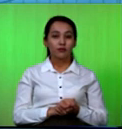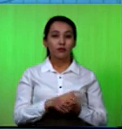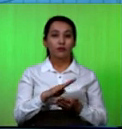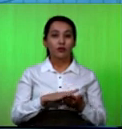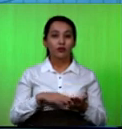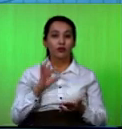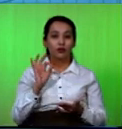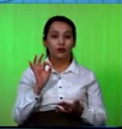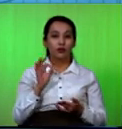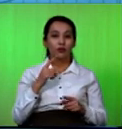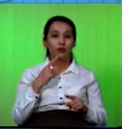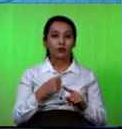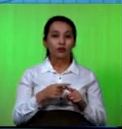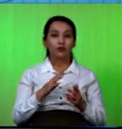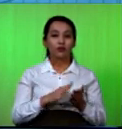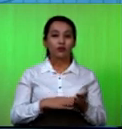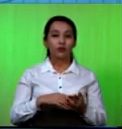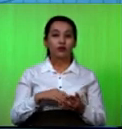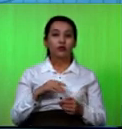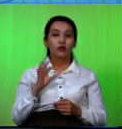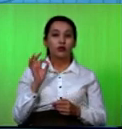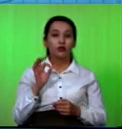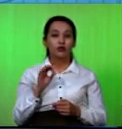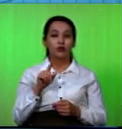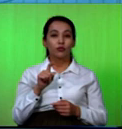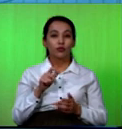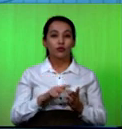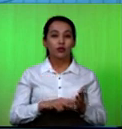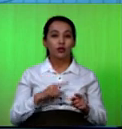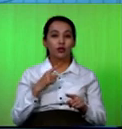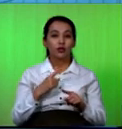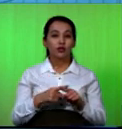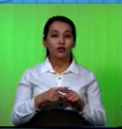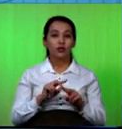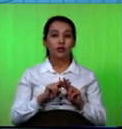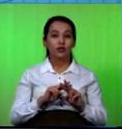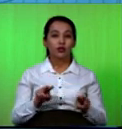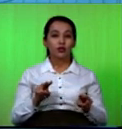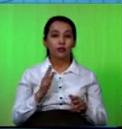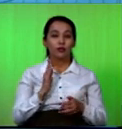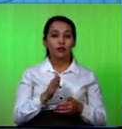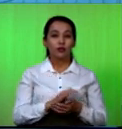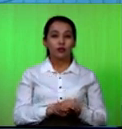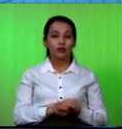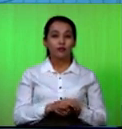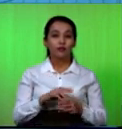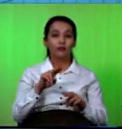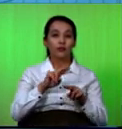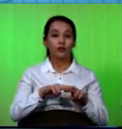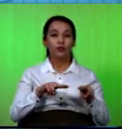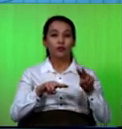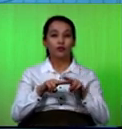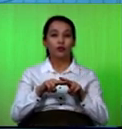90 gradus qo'shuv 90 gradus 180 gradusga burilsa, ustma-ust